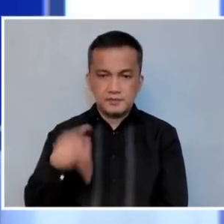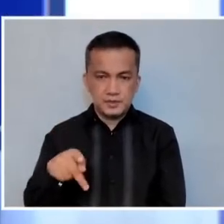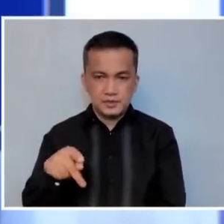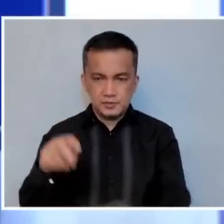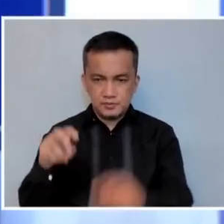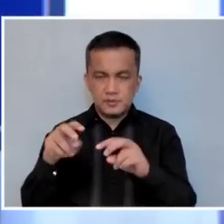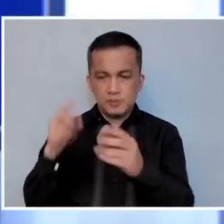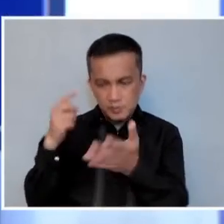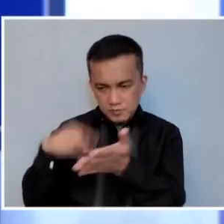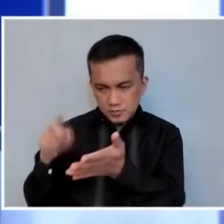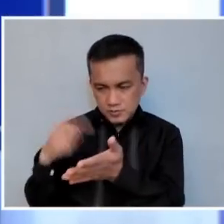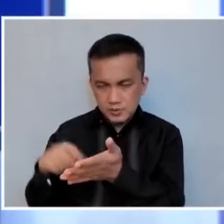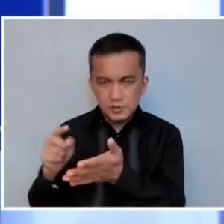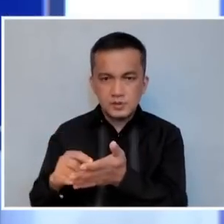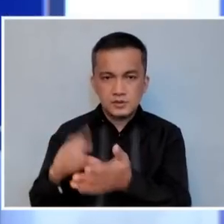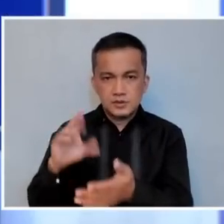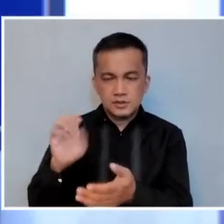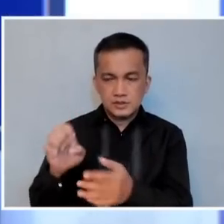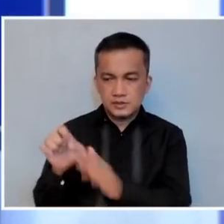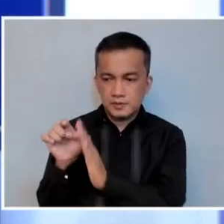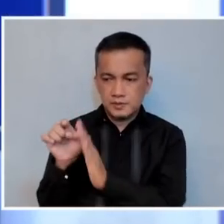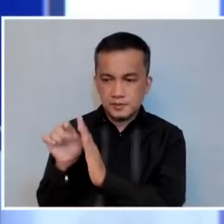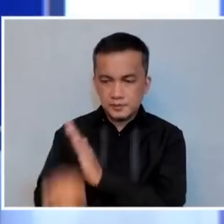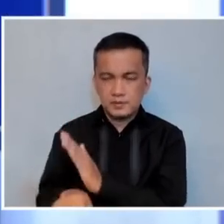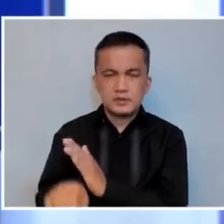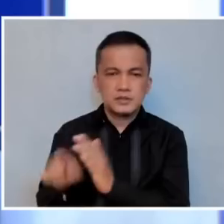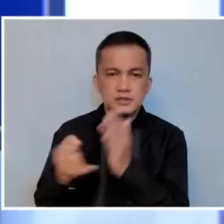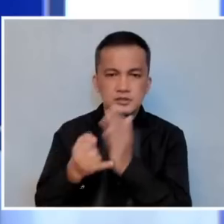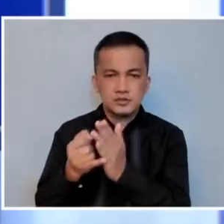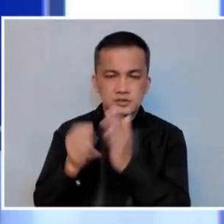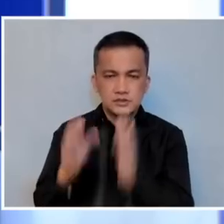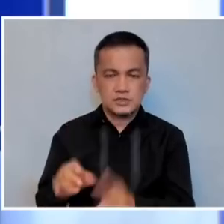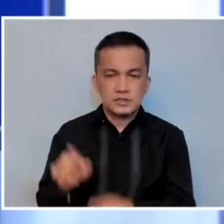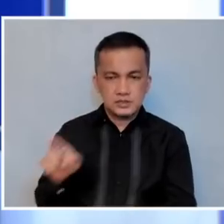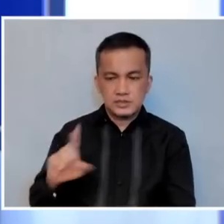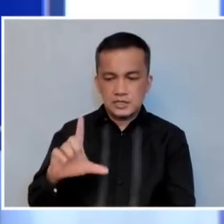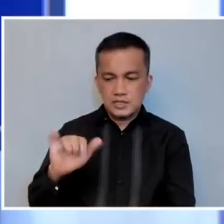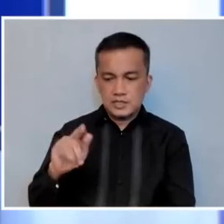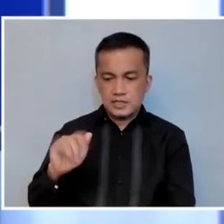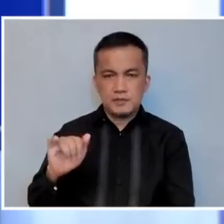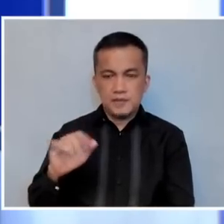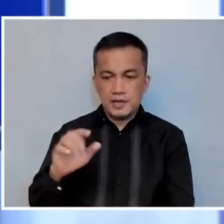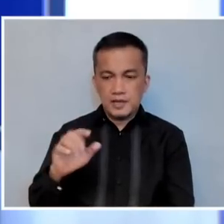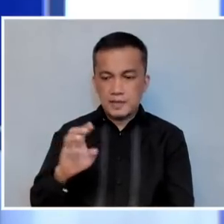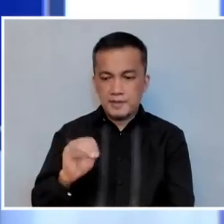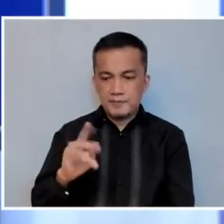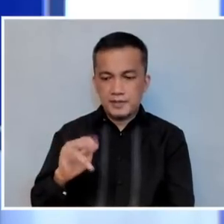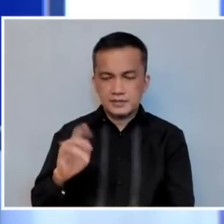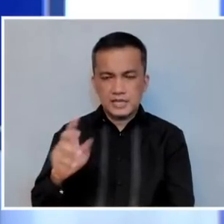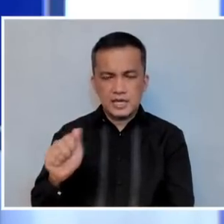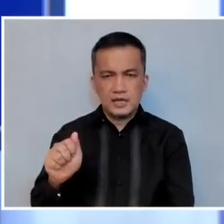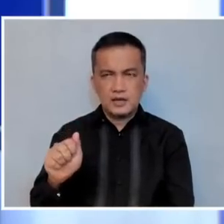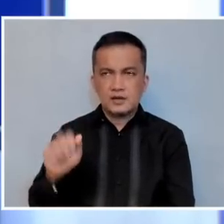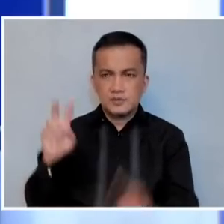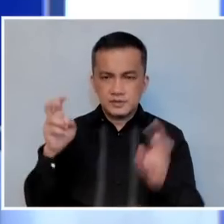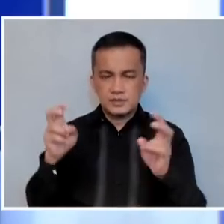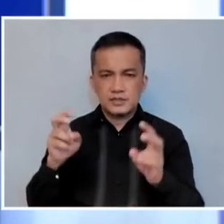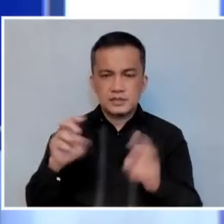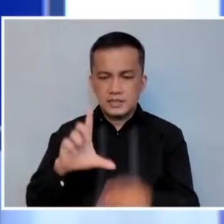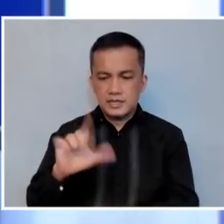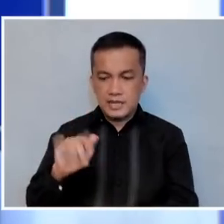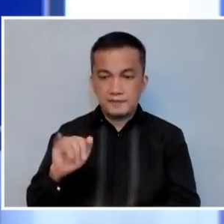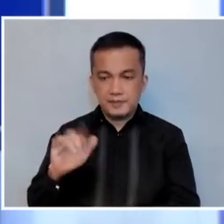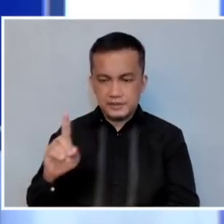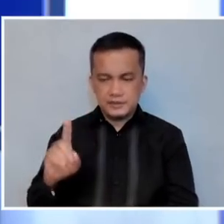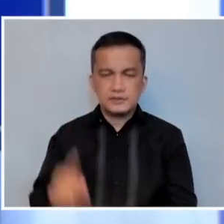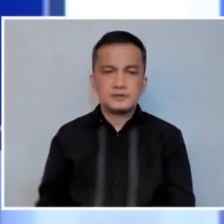imbestigasyon sa kaso ng pagpaslang sa broadcaster na si Percival Mabasa o mas kilala bilang Percy Lapid.